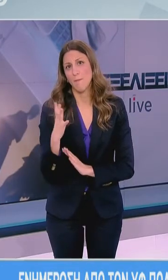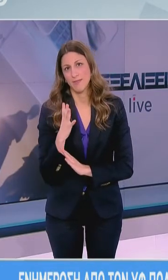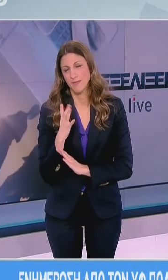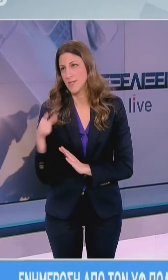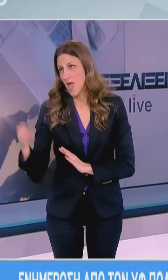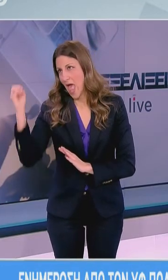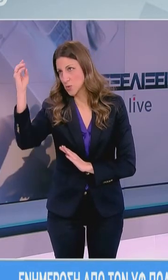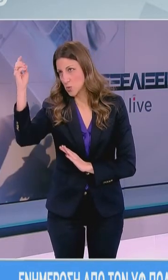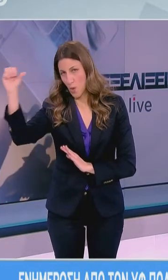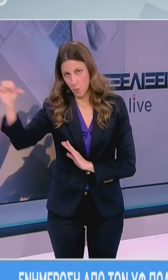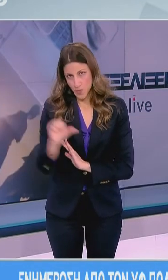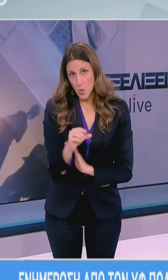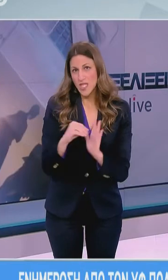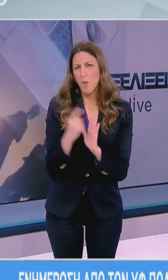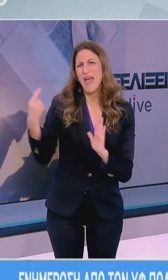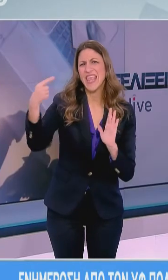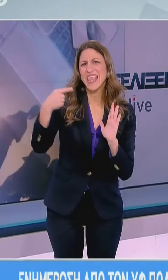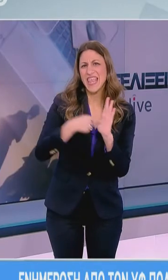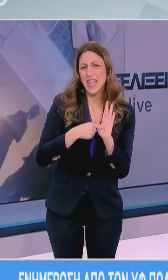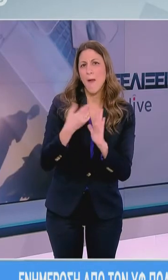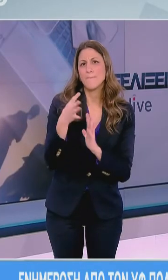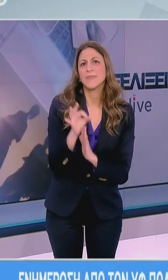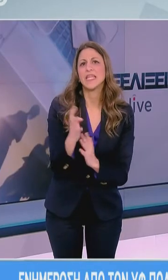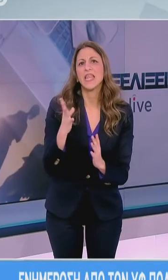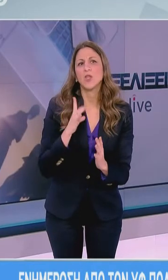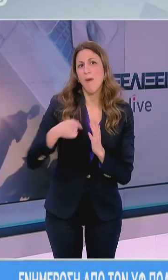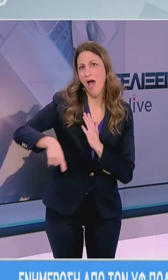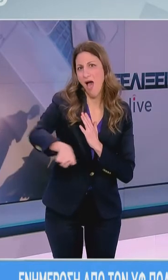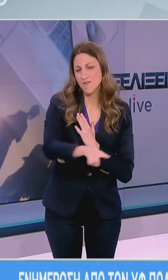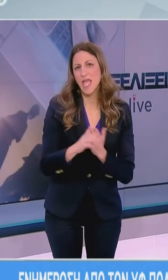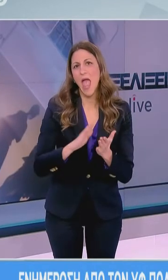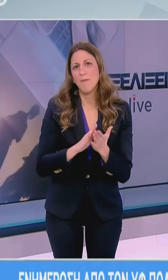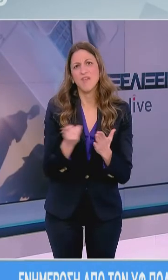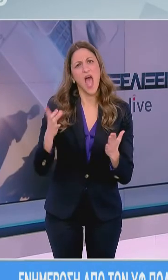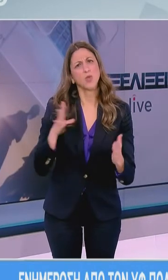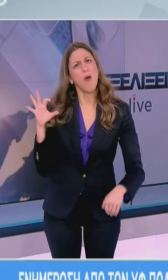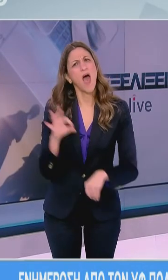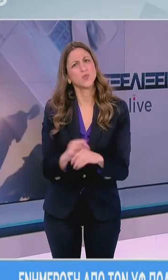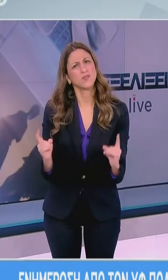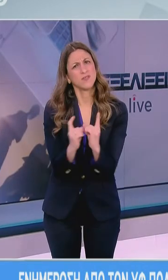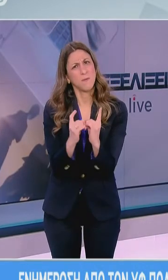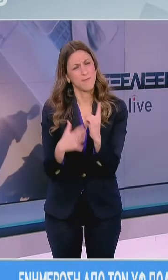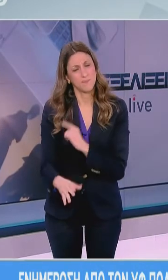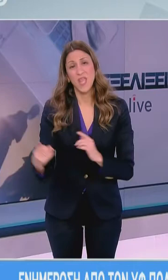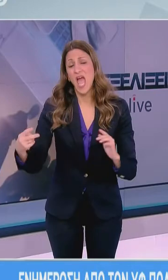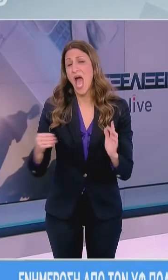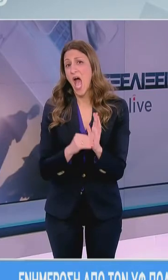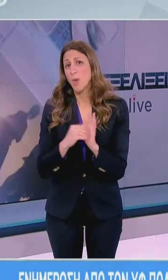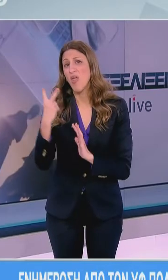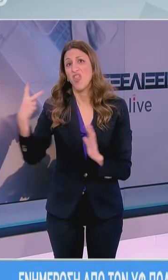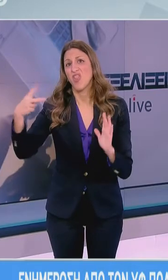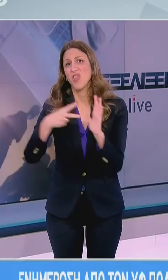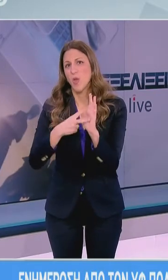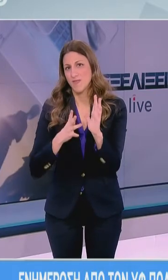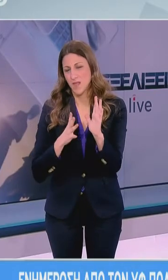και 1.059 στενές επαφές κρουσμάτων. Θα ήθελα επίσης να σας ενημερώσω ότι μέχρι σήμερα έχουν επαναπατριστεί 2.062